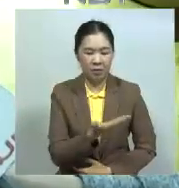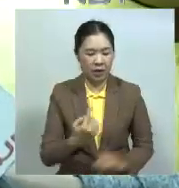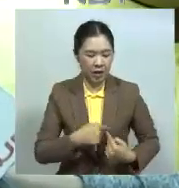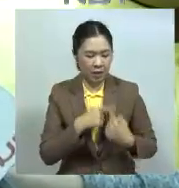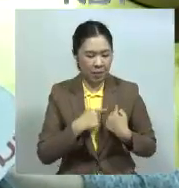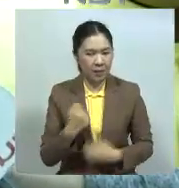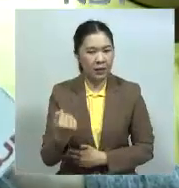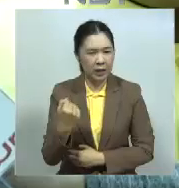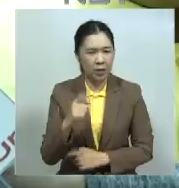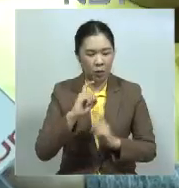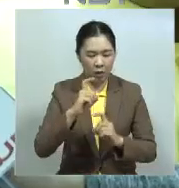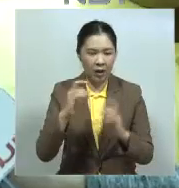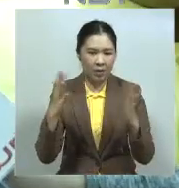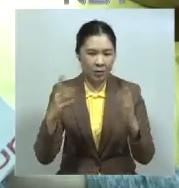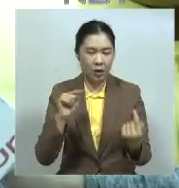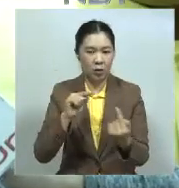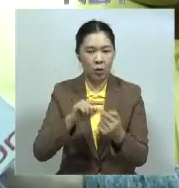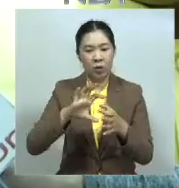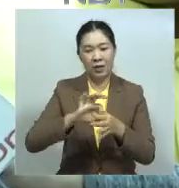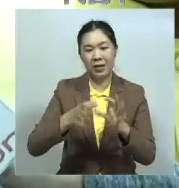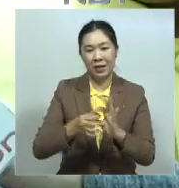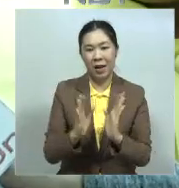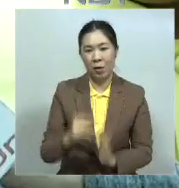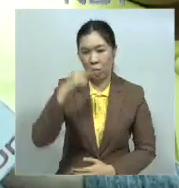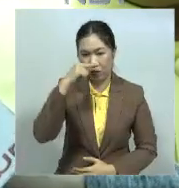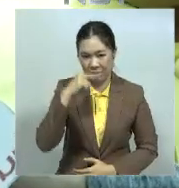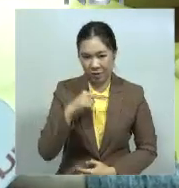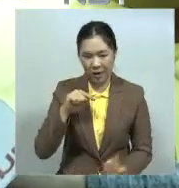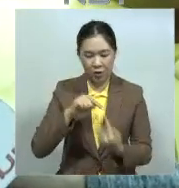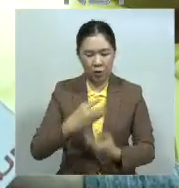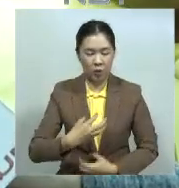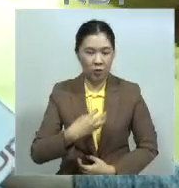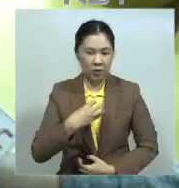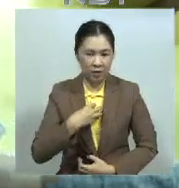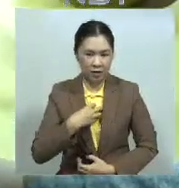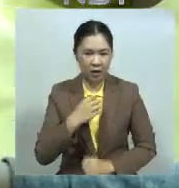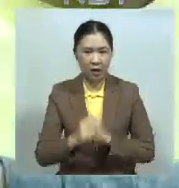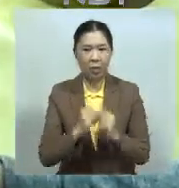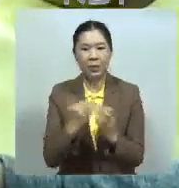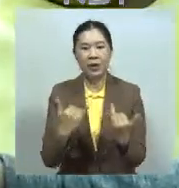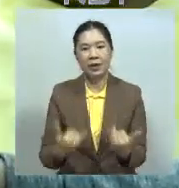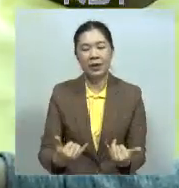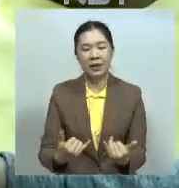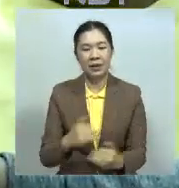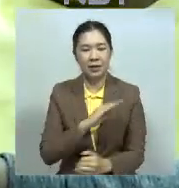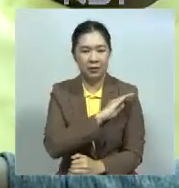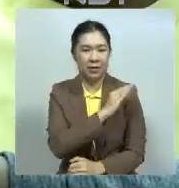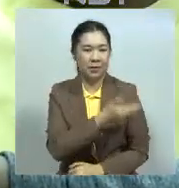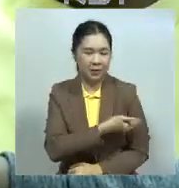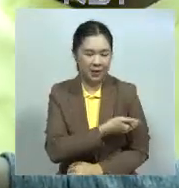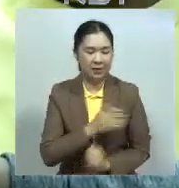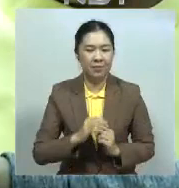ความปลอดภัยส่วนเรื่องกีฬาตั้งเป้าให้นักกีฬาไทยเป็นเจ้าเหรียญทองซีเกมปลายปีนี้ที่ฟิลิปปินส์ให้ได้ร